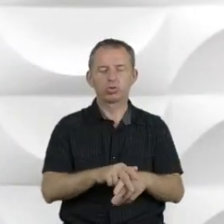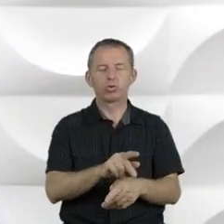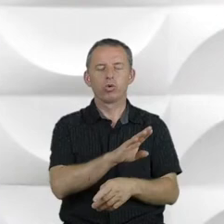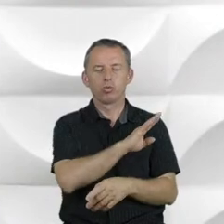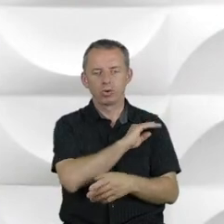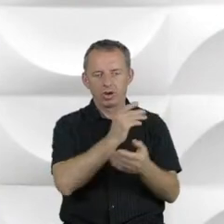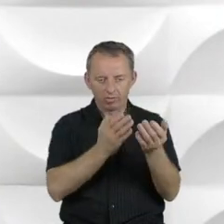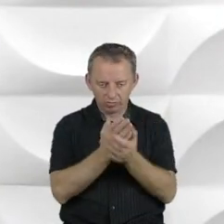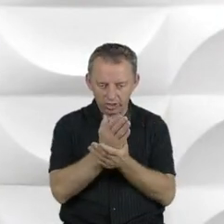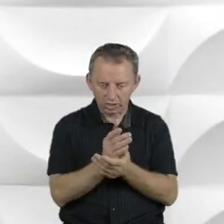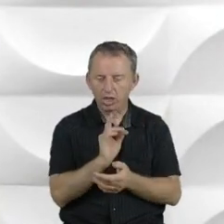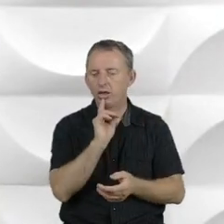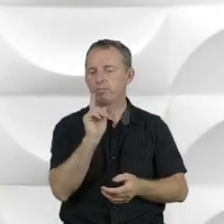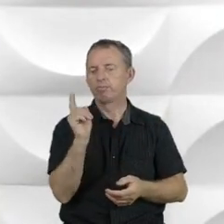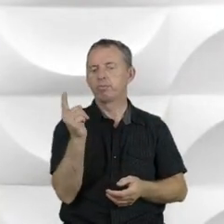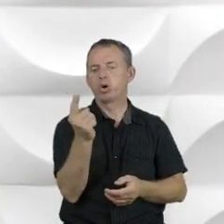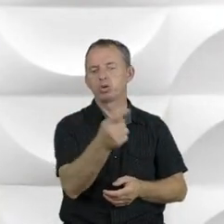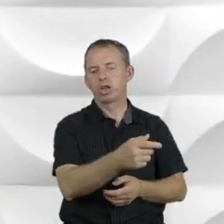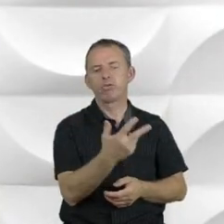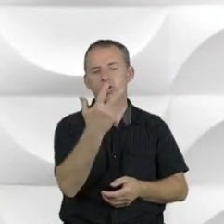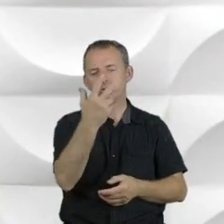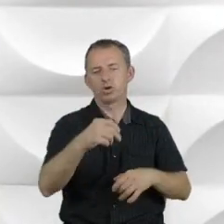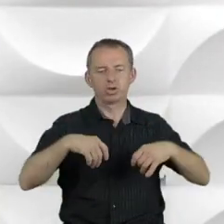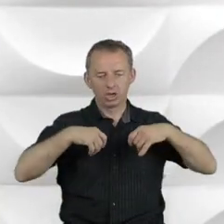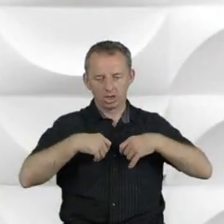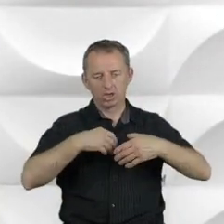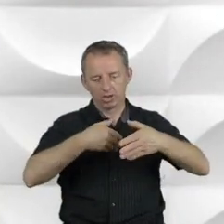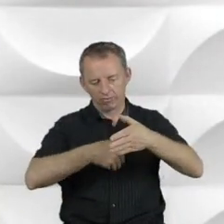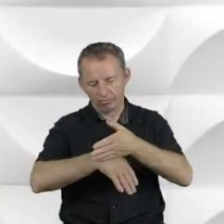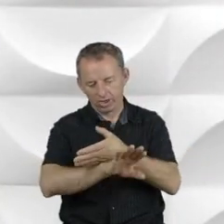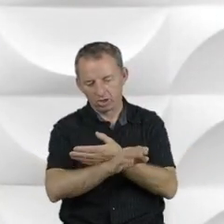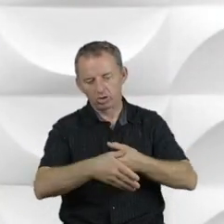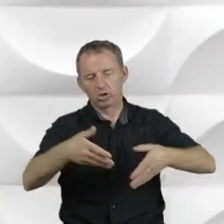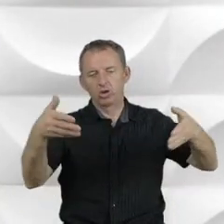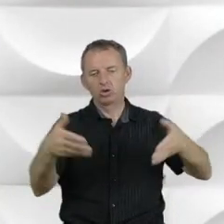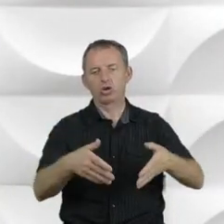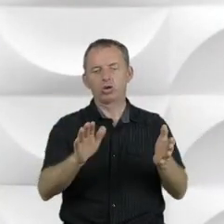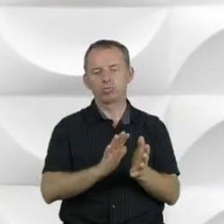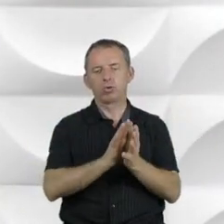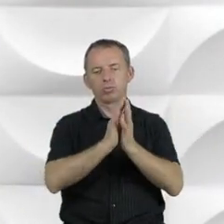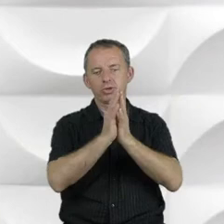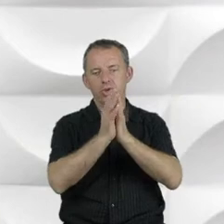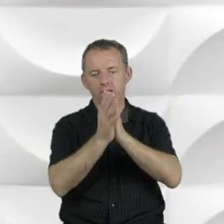poselstwo trzeciego anioła, wychodzą z grobów przemienieni,